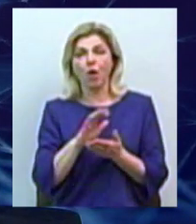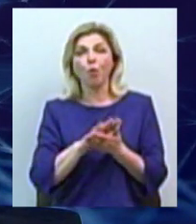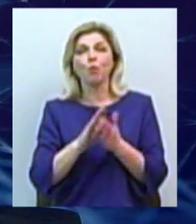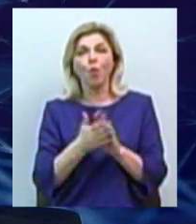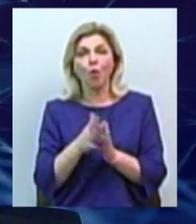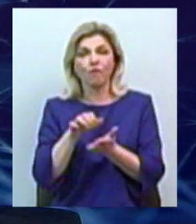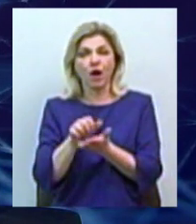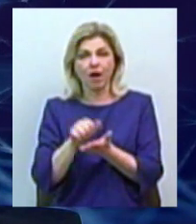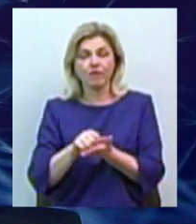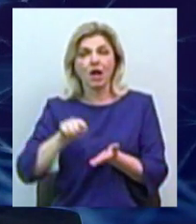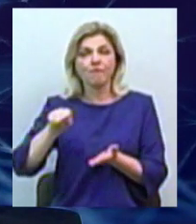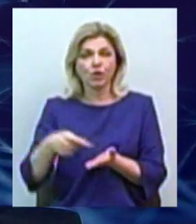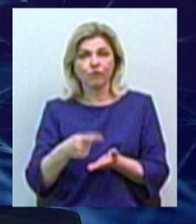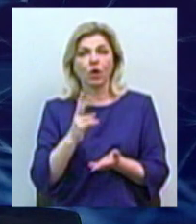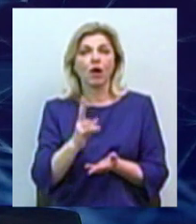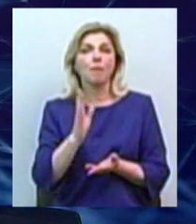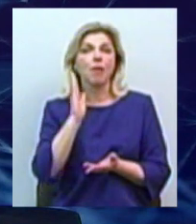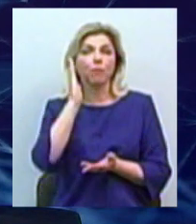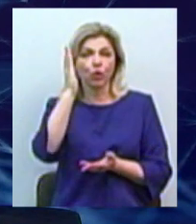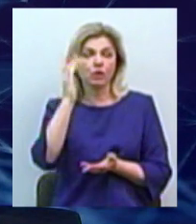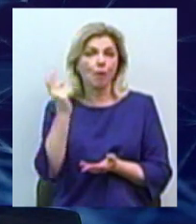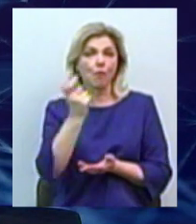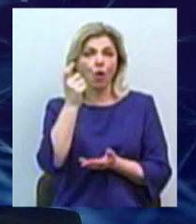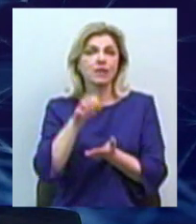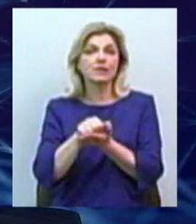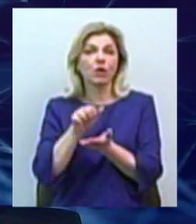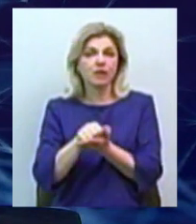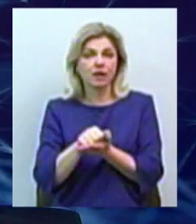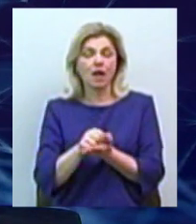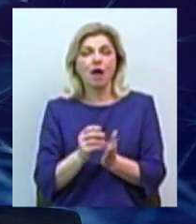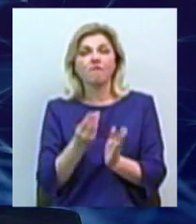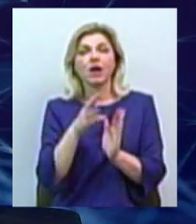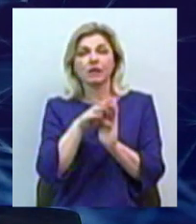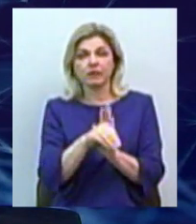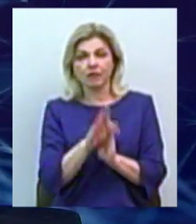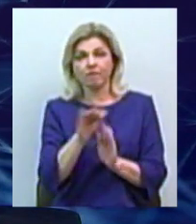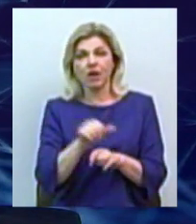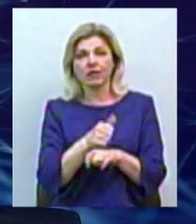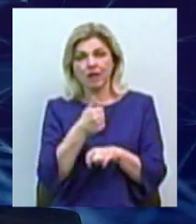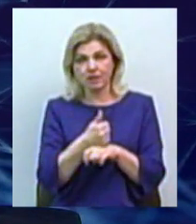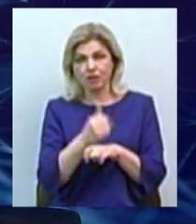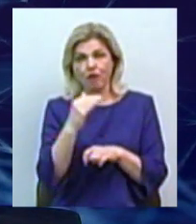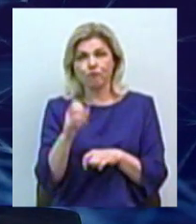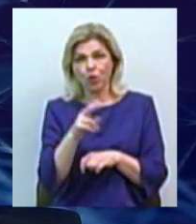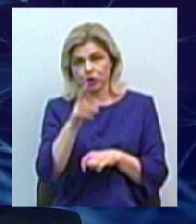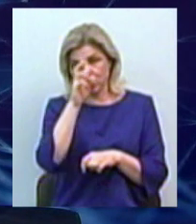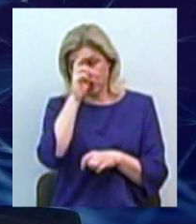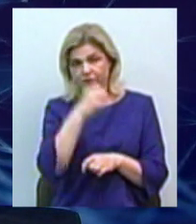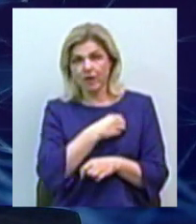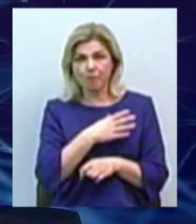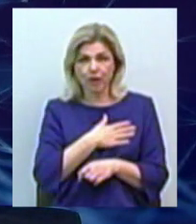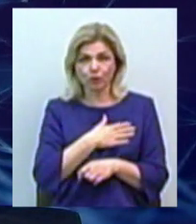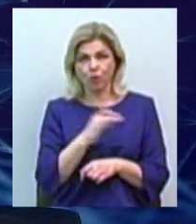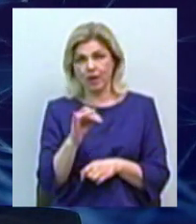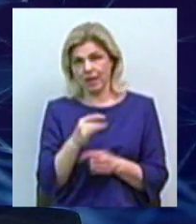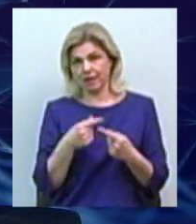до майбутнього концесіонера про вкладання коштів в основні фонди, в державне майно, в причальні стінки і так